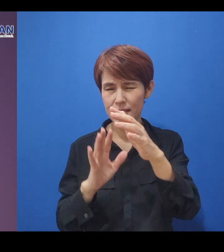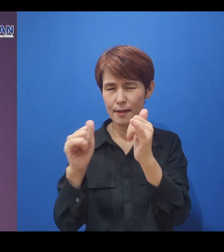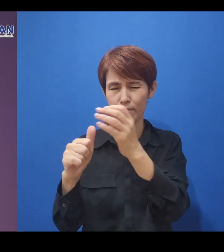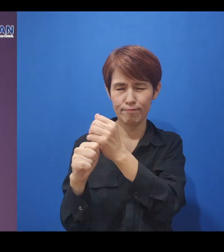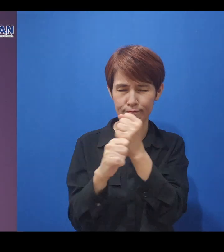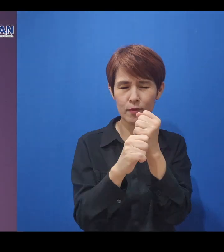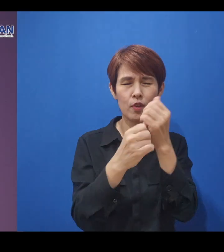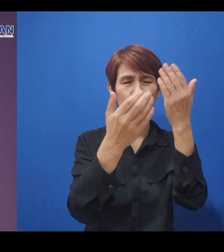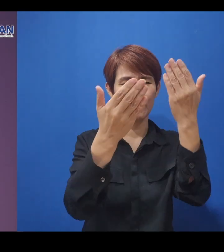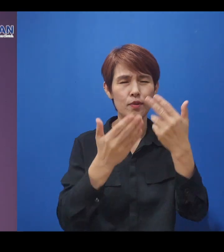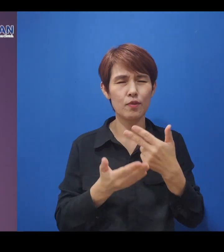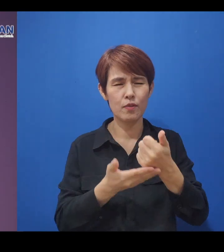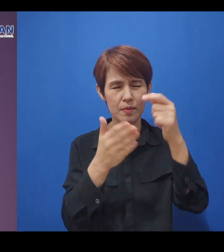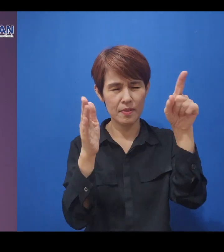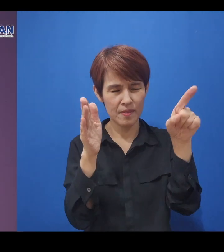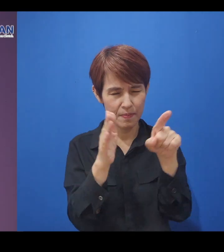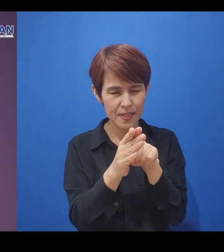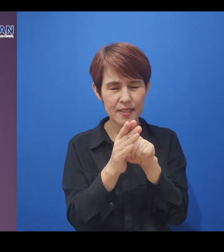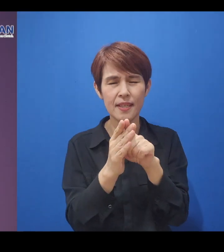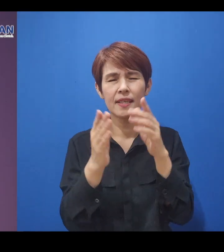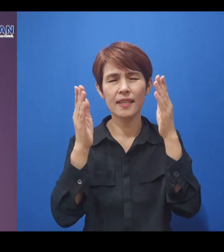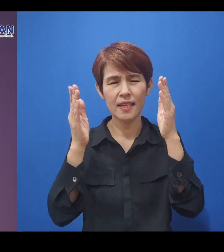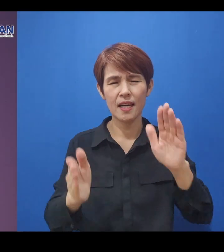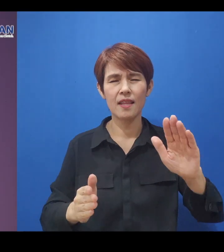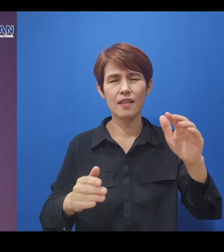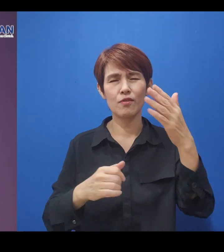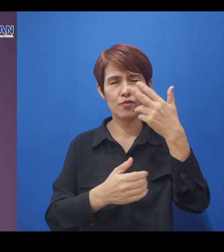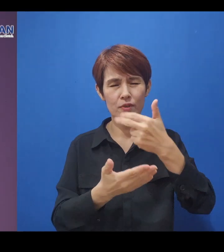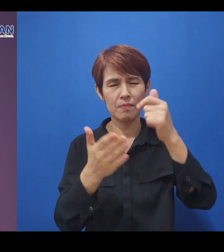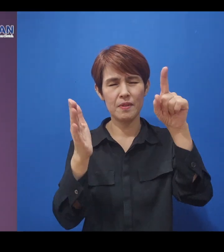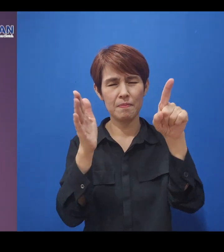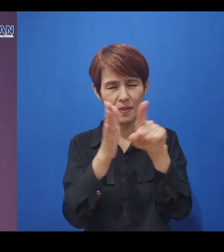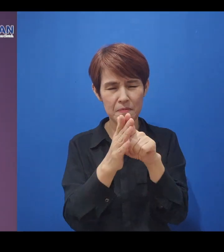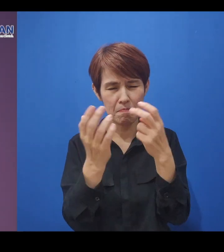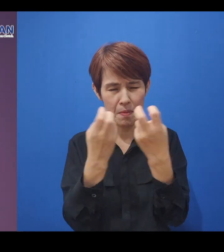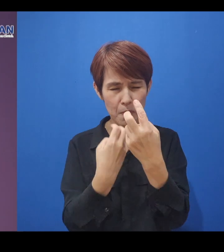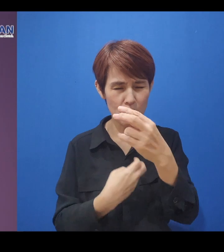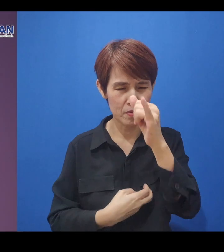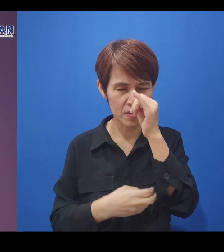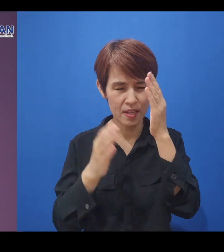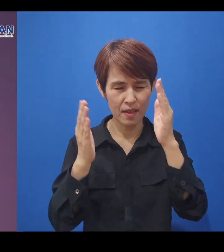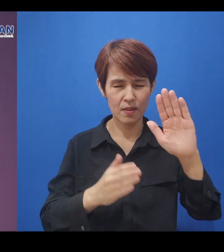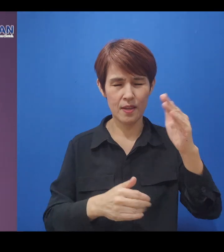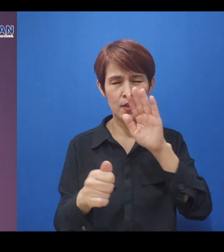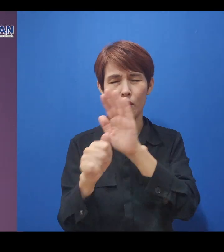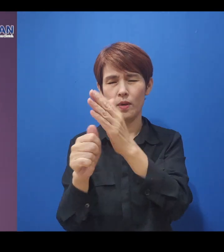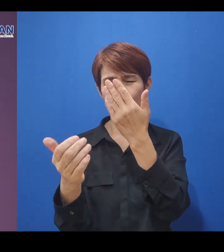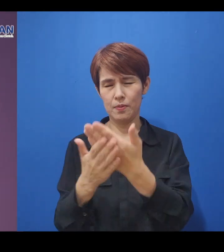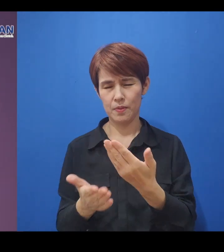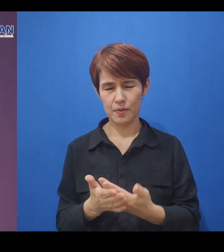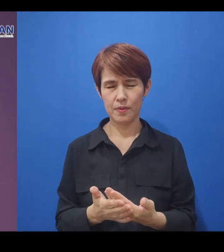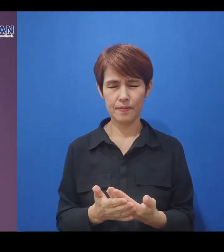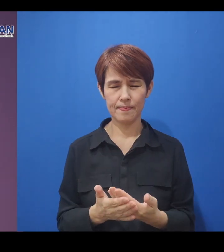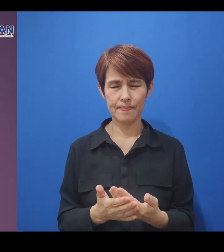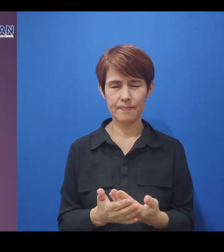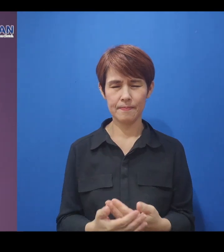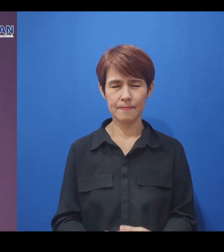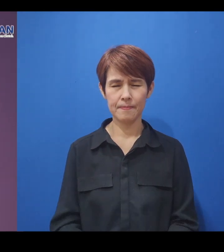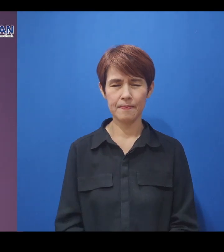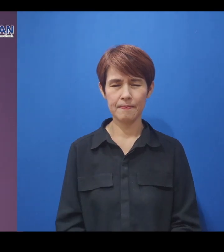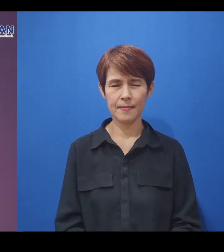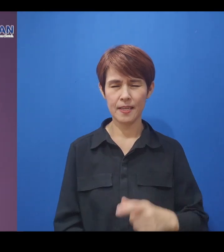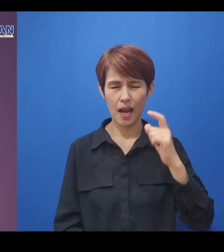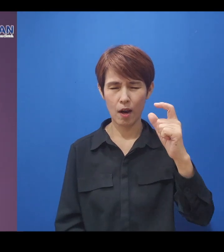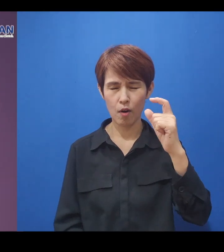가시는 주님을 믿는 기간, 신뢰하는 법을 배우는 기간이 되게 도와주시옵소서.